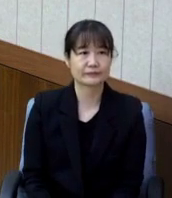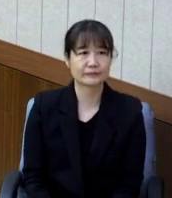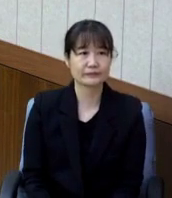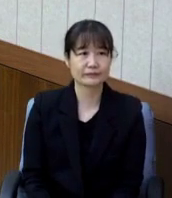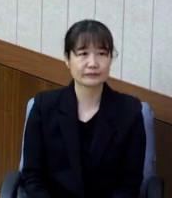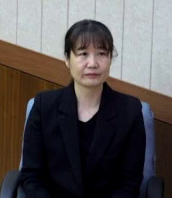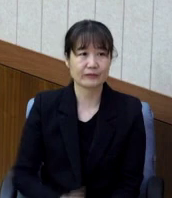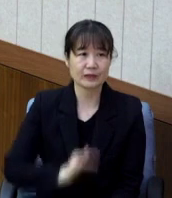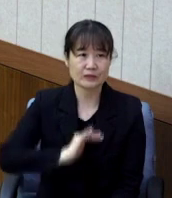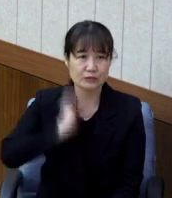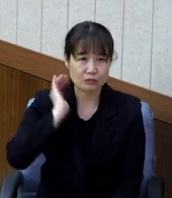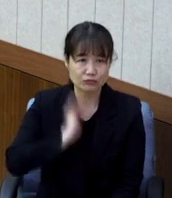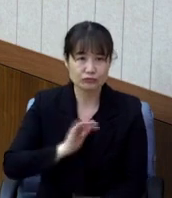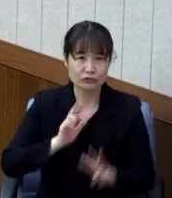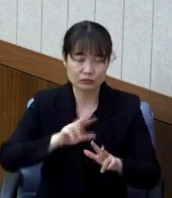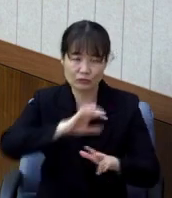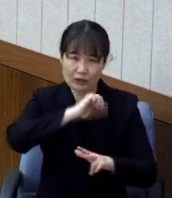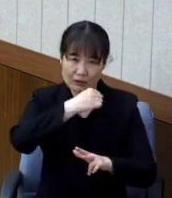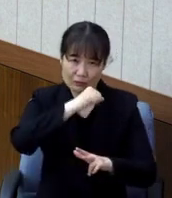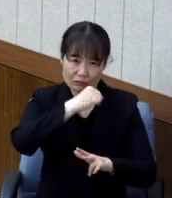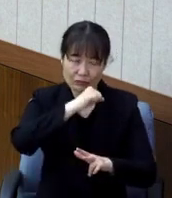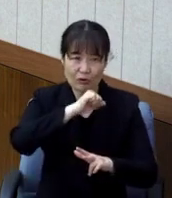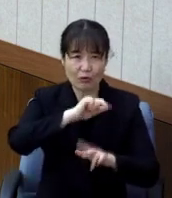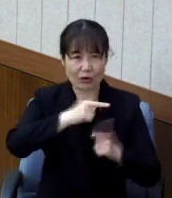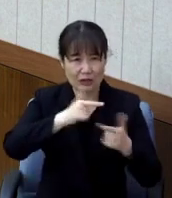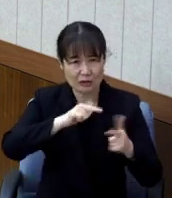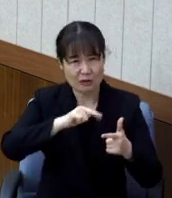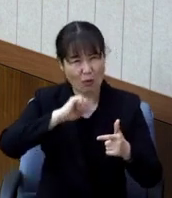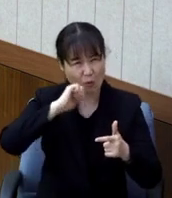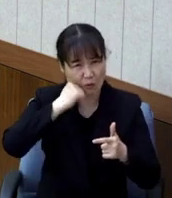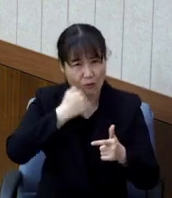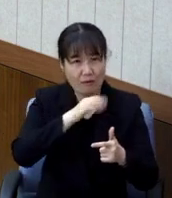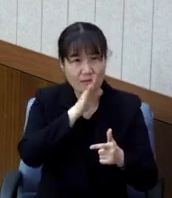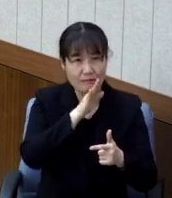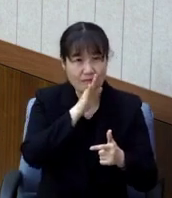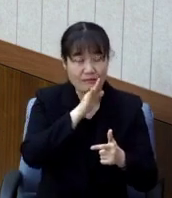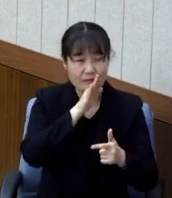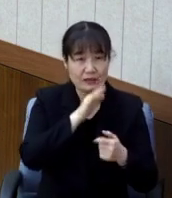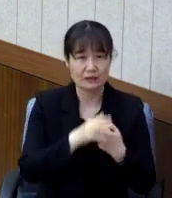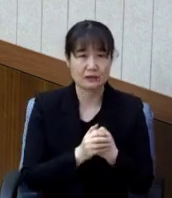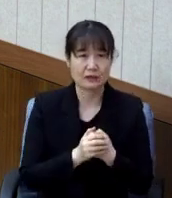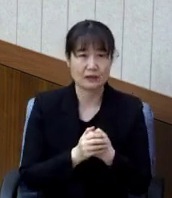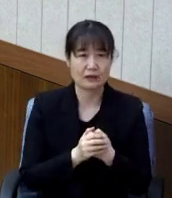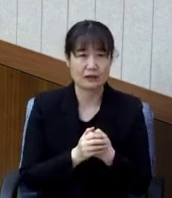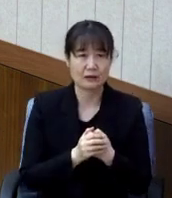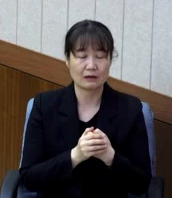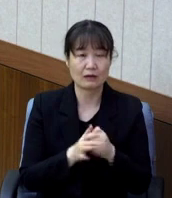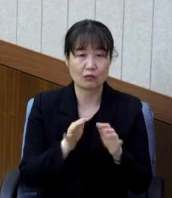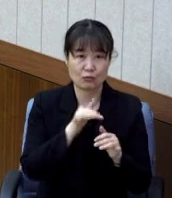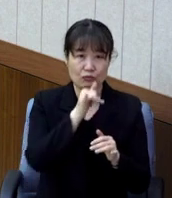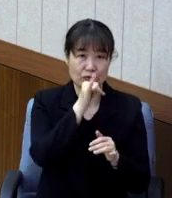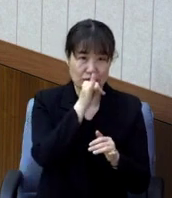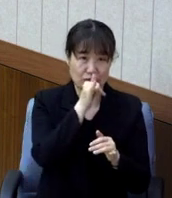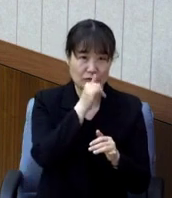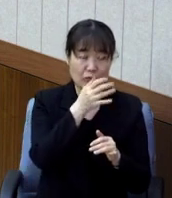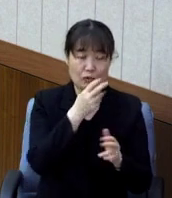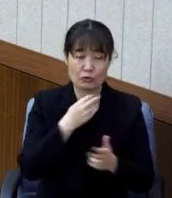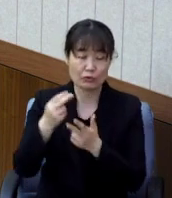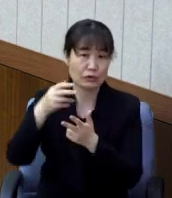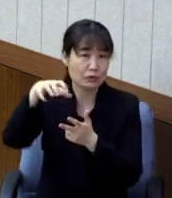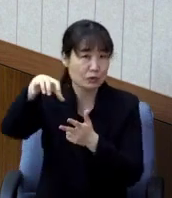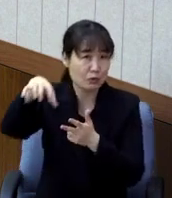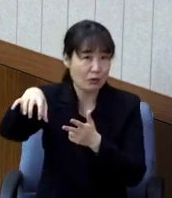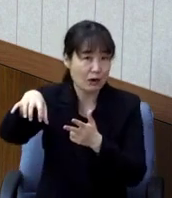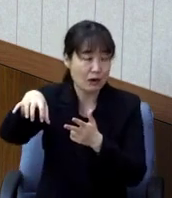이 정부는 아마 여러 가지 재정 압박을 많이 받고 있는 걸 제가 알고 있는데, 만약에 이런 것이 있더라면 도와 함께 이